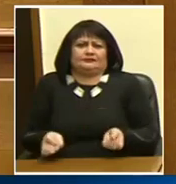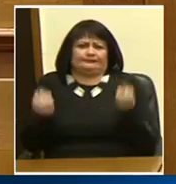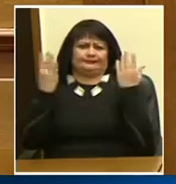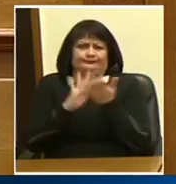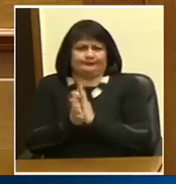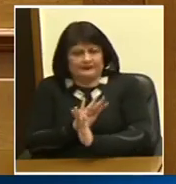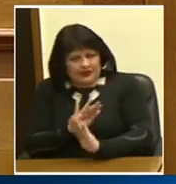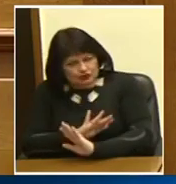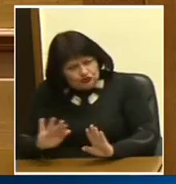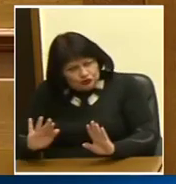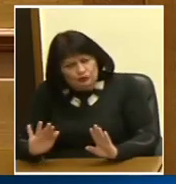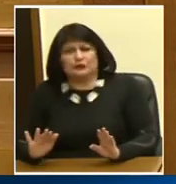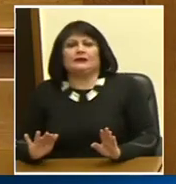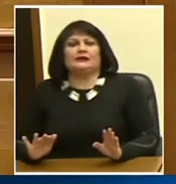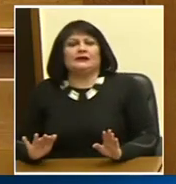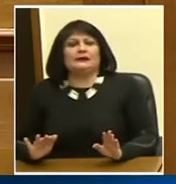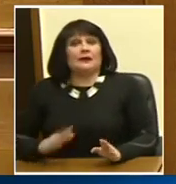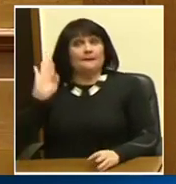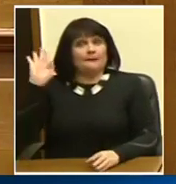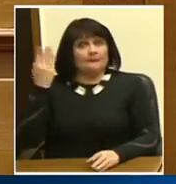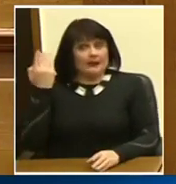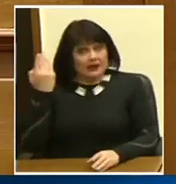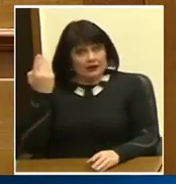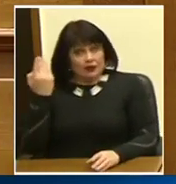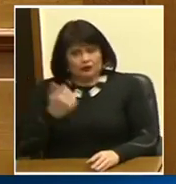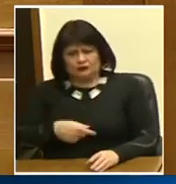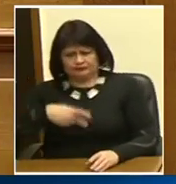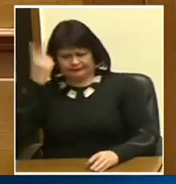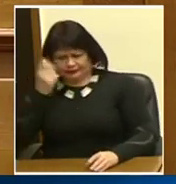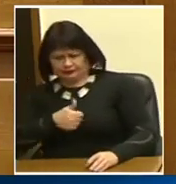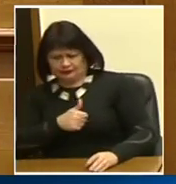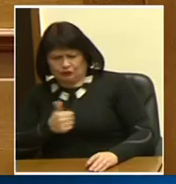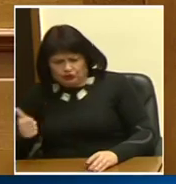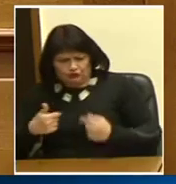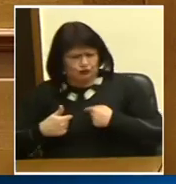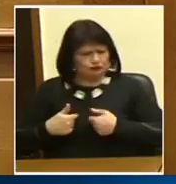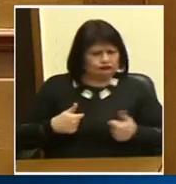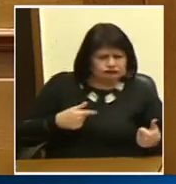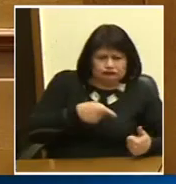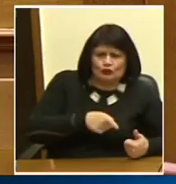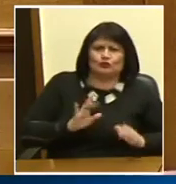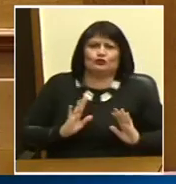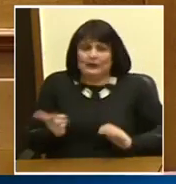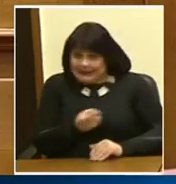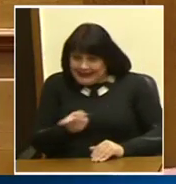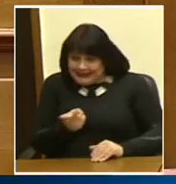να αφήσουμε στο παρελθόν τις μονομερείς ενέργειες και να προχωρήσουμε με αμοιβαία